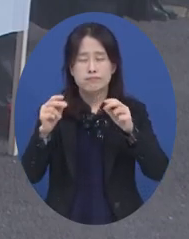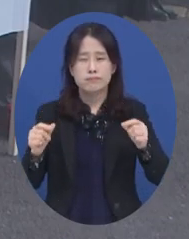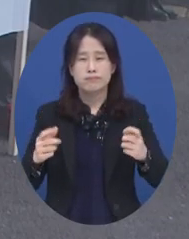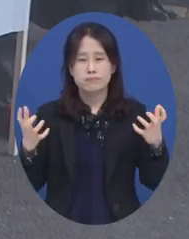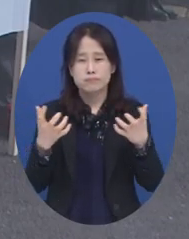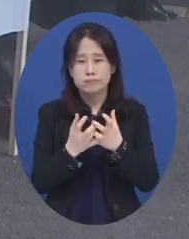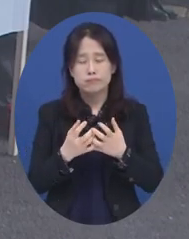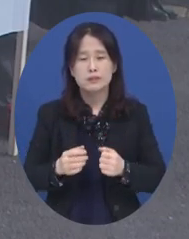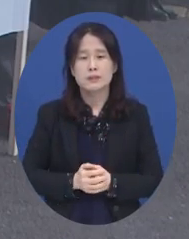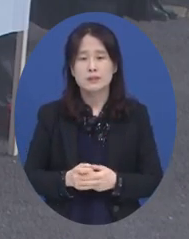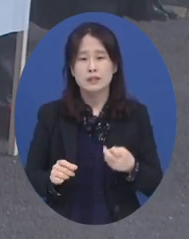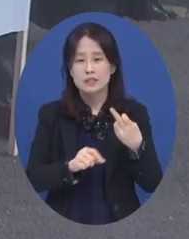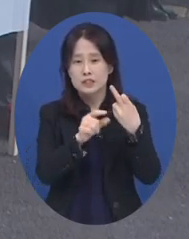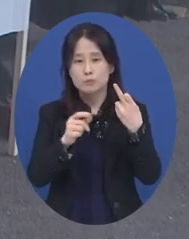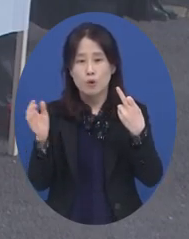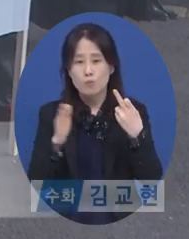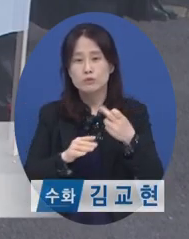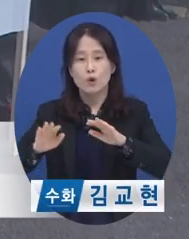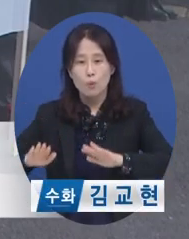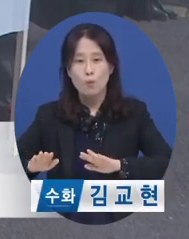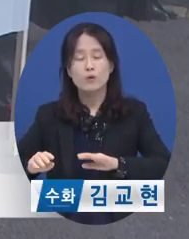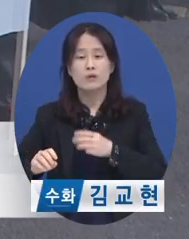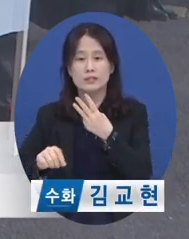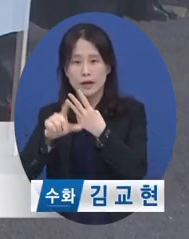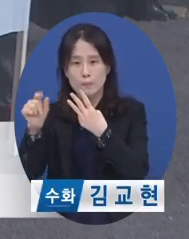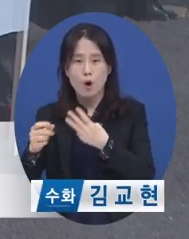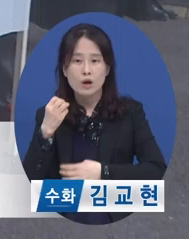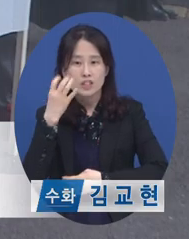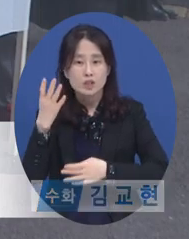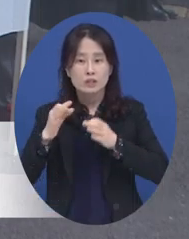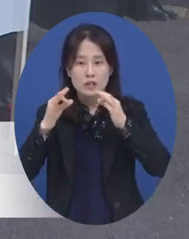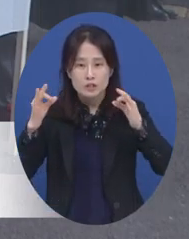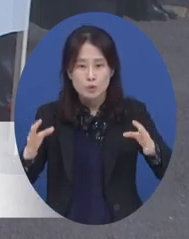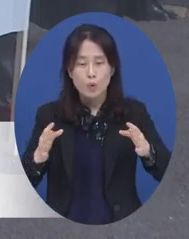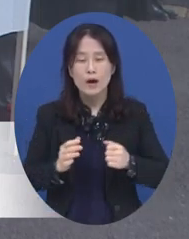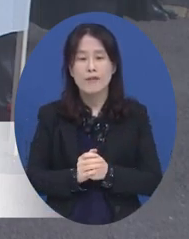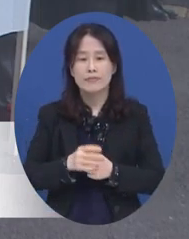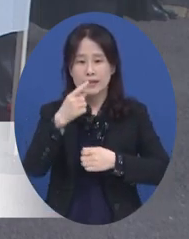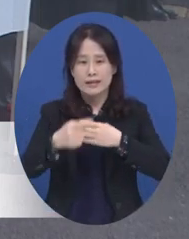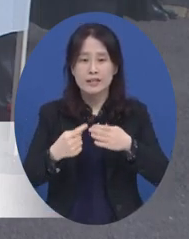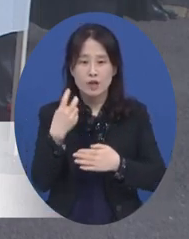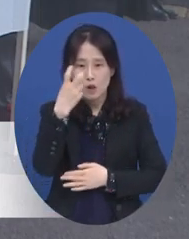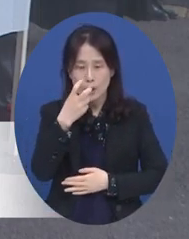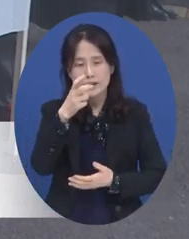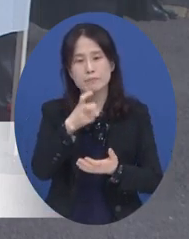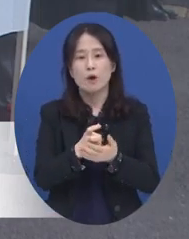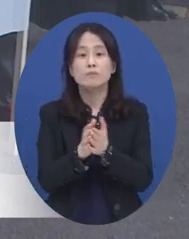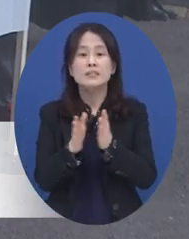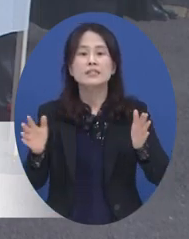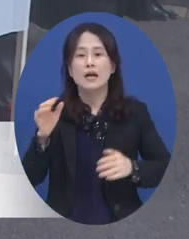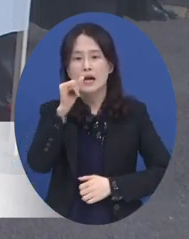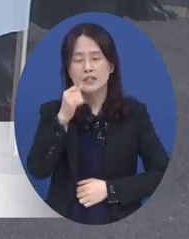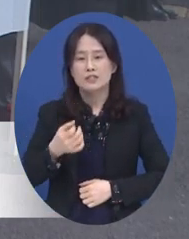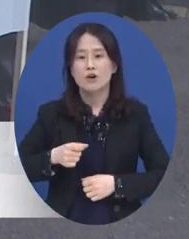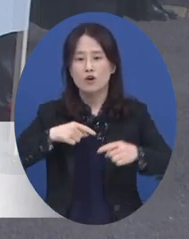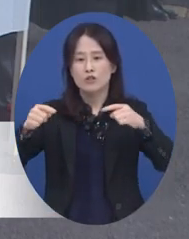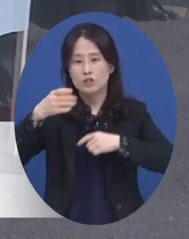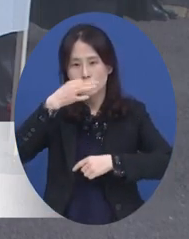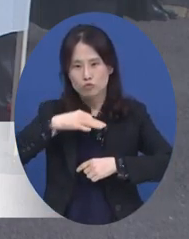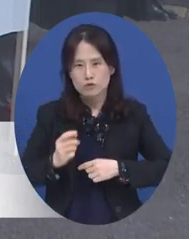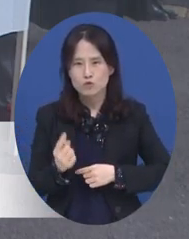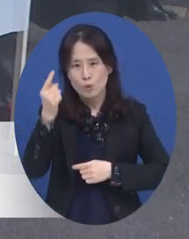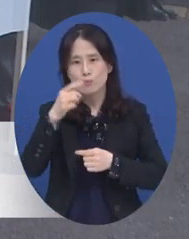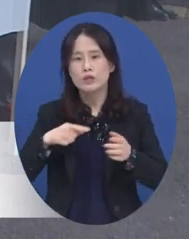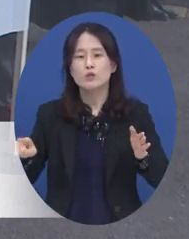미세먼지 농도가 높은 지난해 12월부터 올 3월까지 넉달 동안 계절 관리제가 시행 중인데요. 정책 효과를